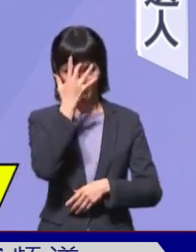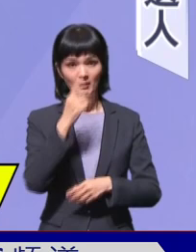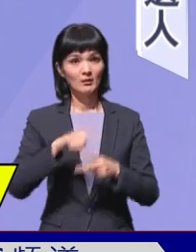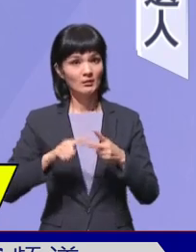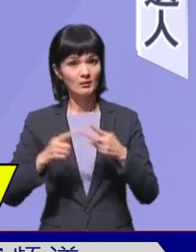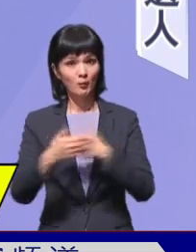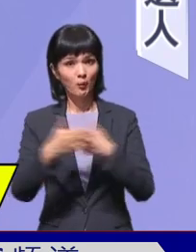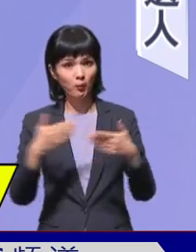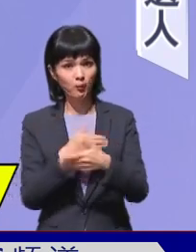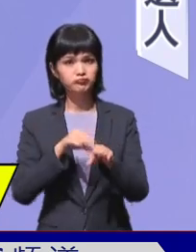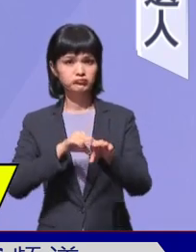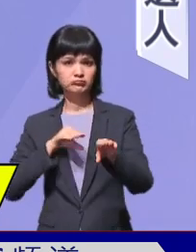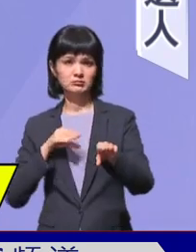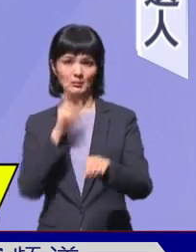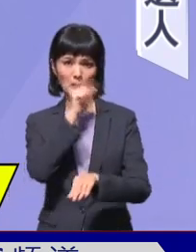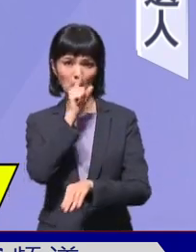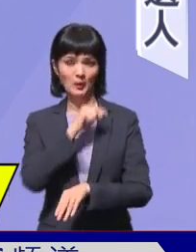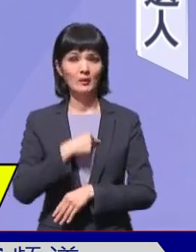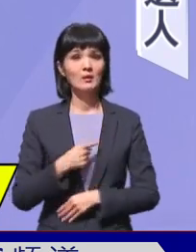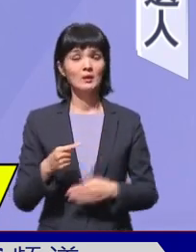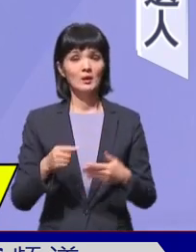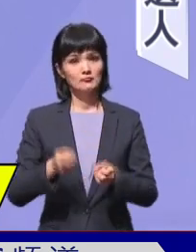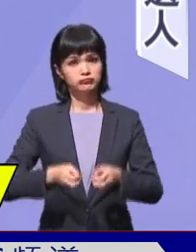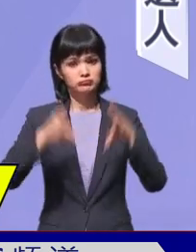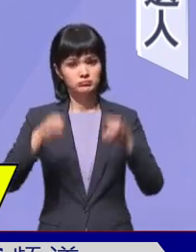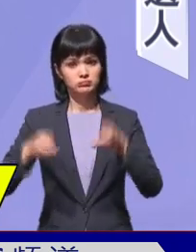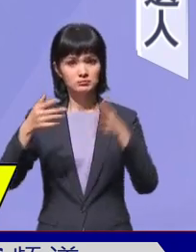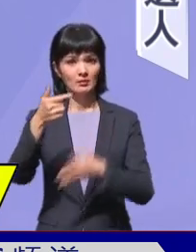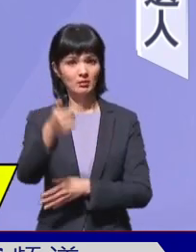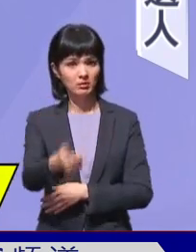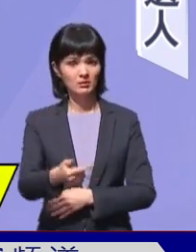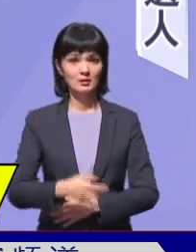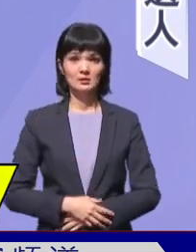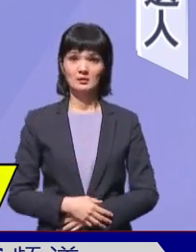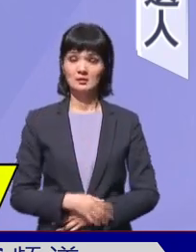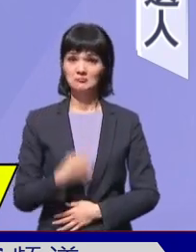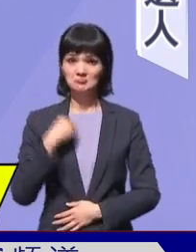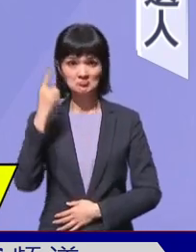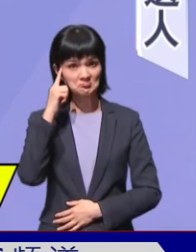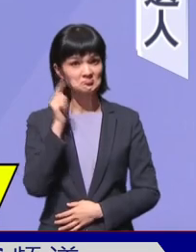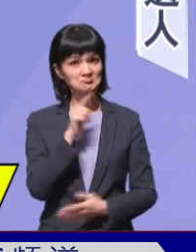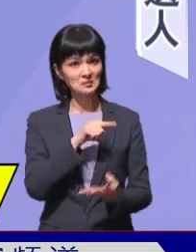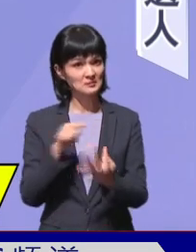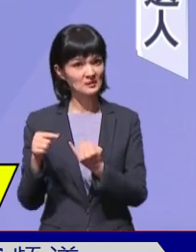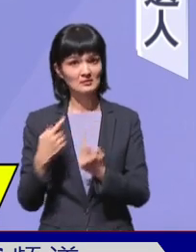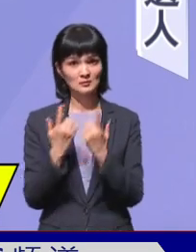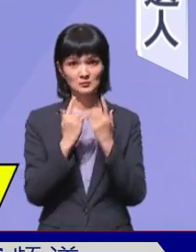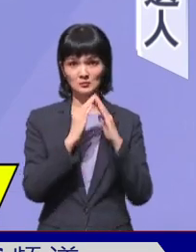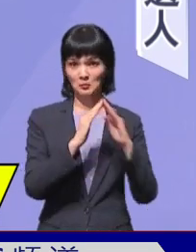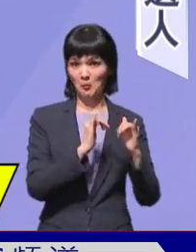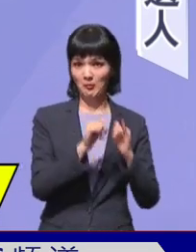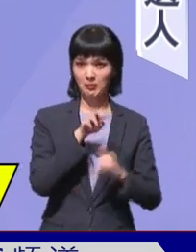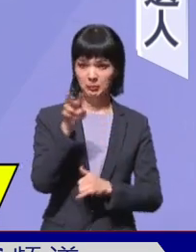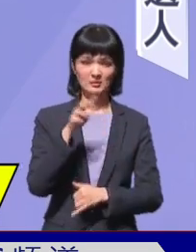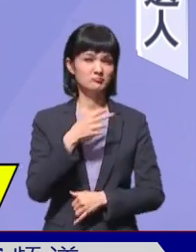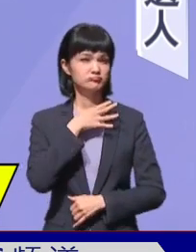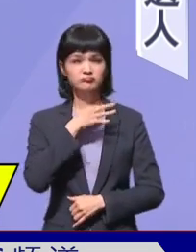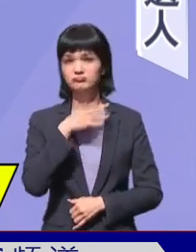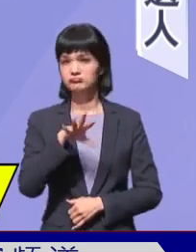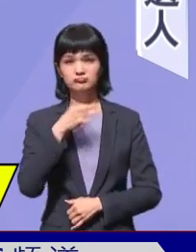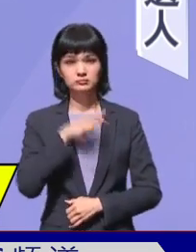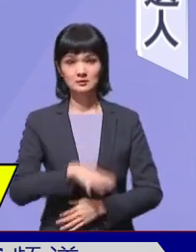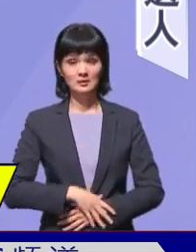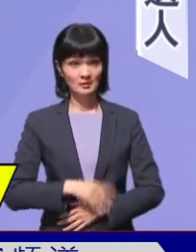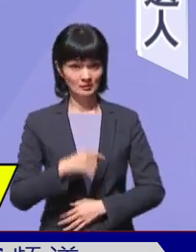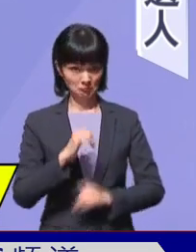通持续塞车，都市更新的速度持续缓慢。我想这些都不是台北市民希望看到的，他们